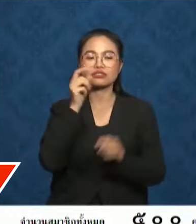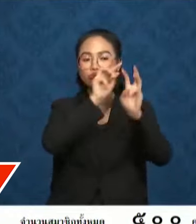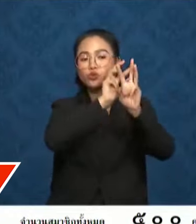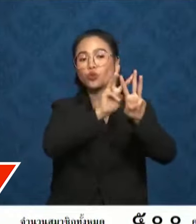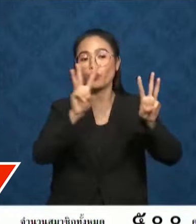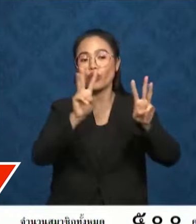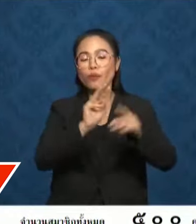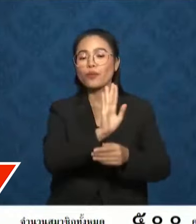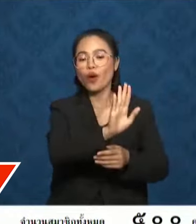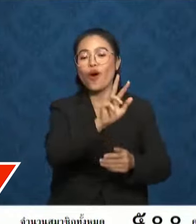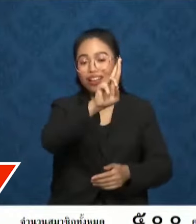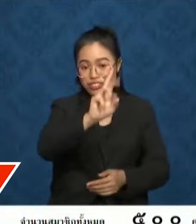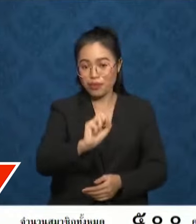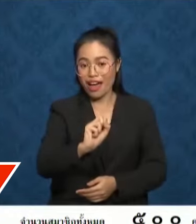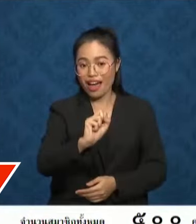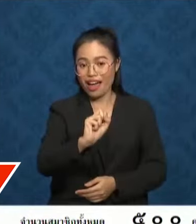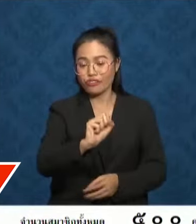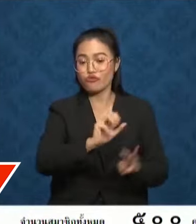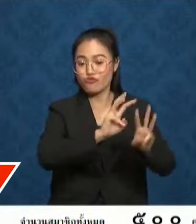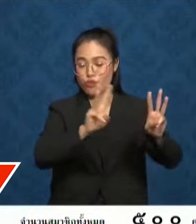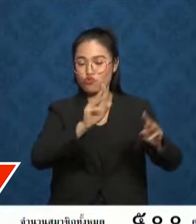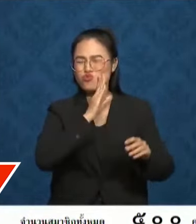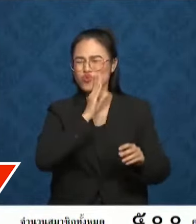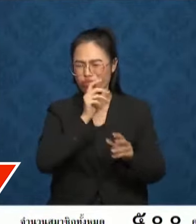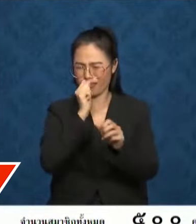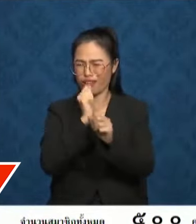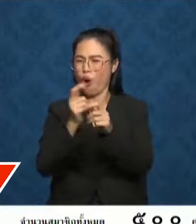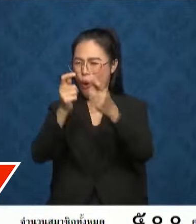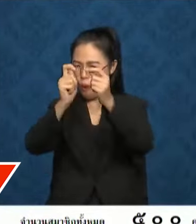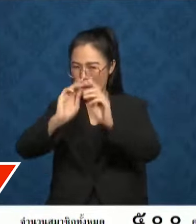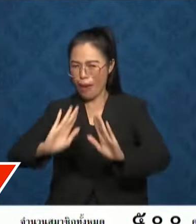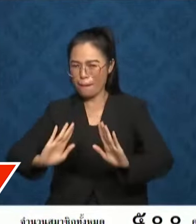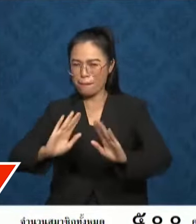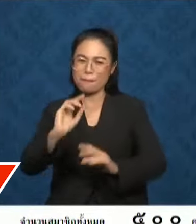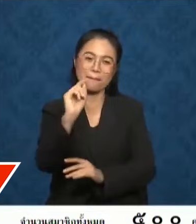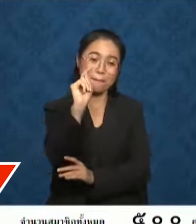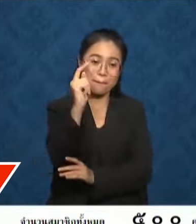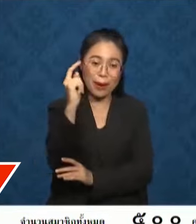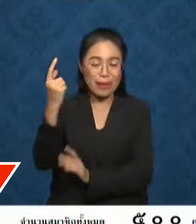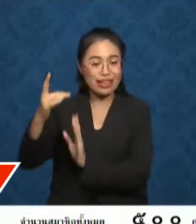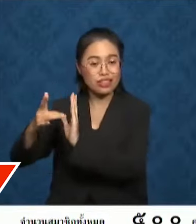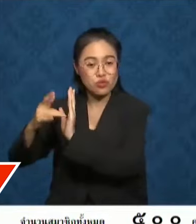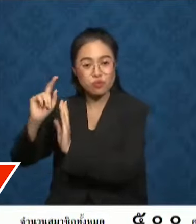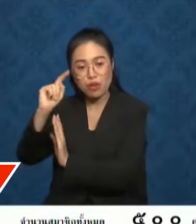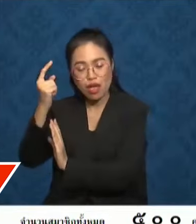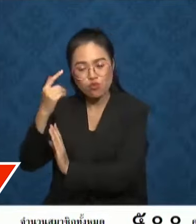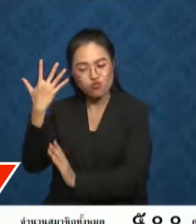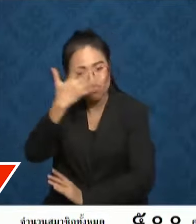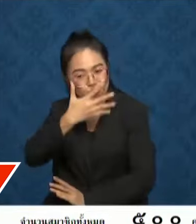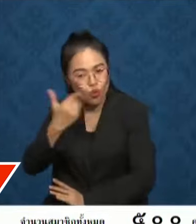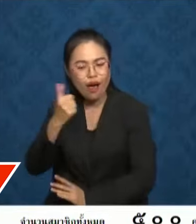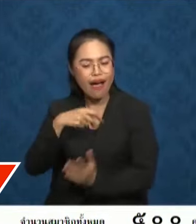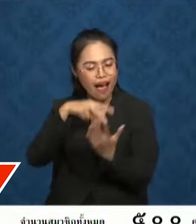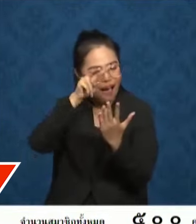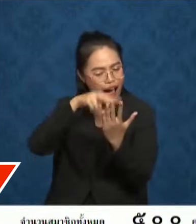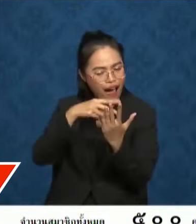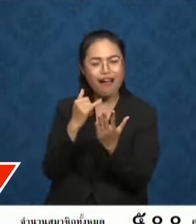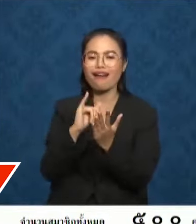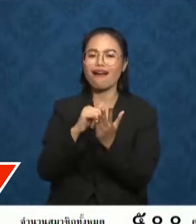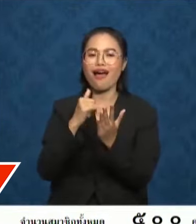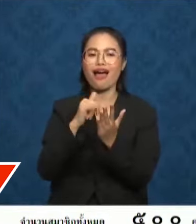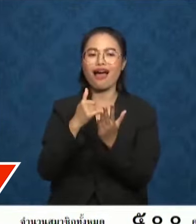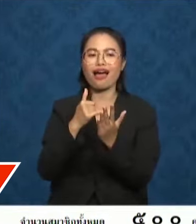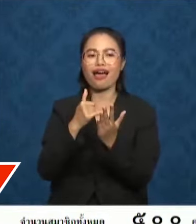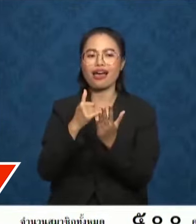ของลฒทสพาถ้าออกแบบ ได้ทนสมัยแบบนี้ negócio จะน่าอ่านมากดังงั้นเพื่เชื่อมโยงห